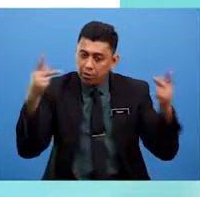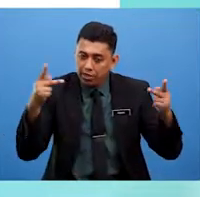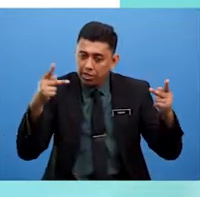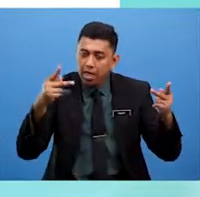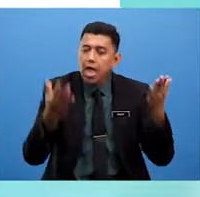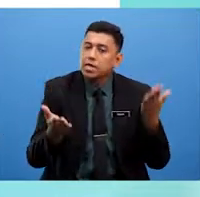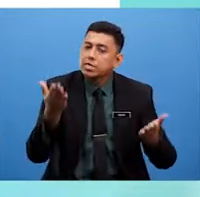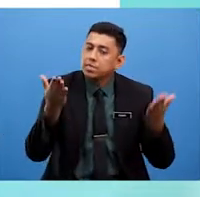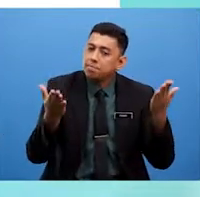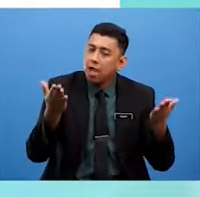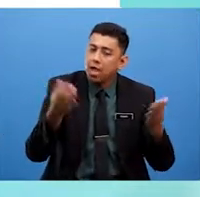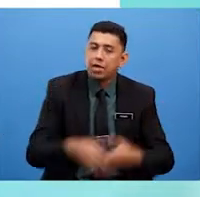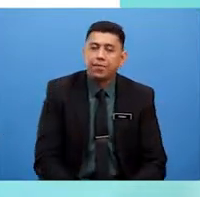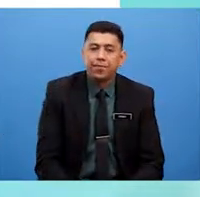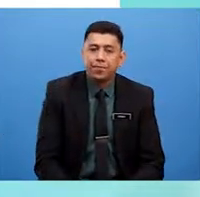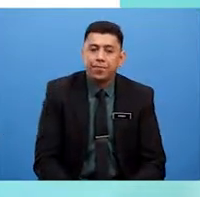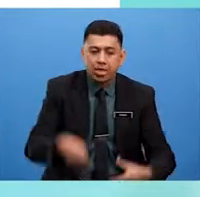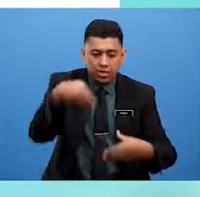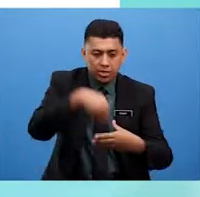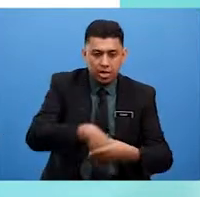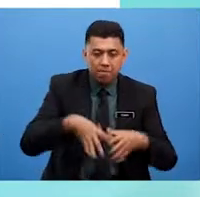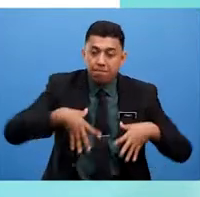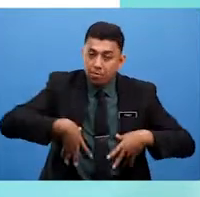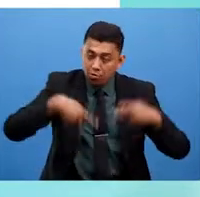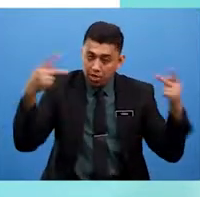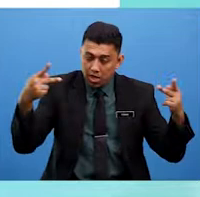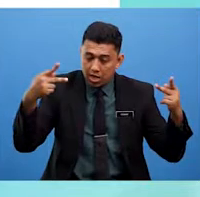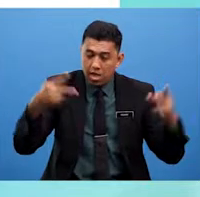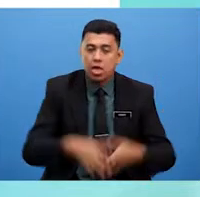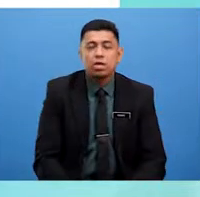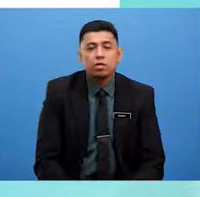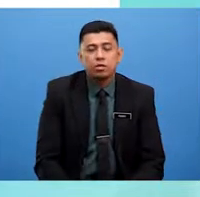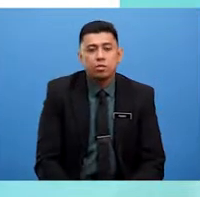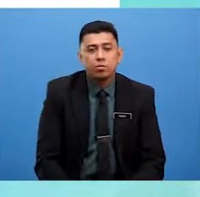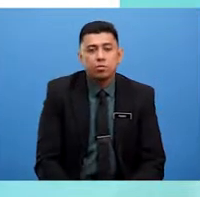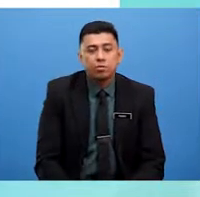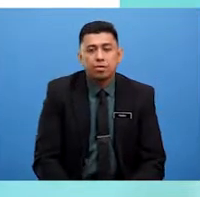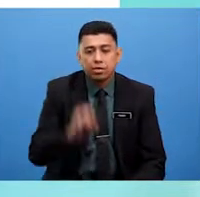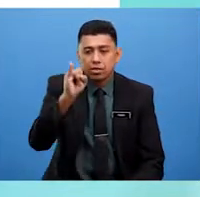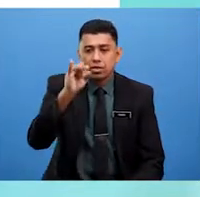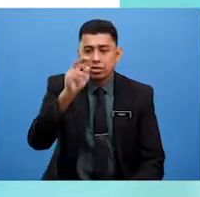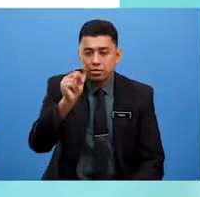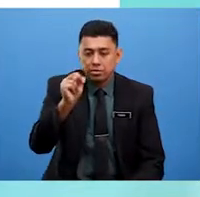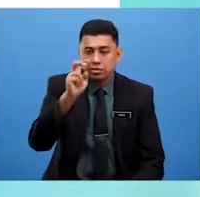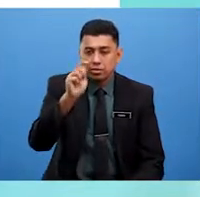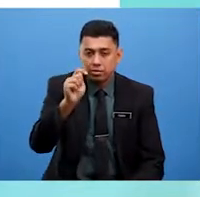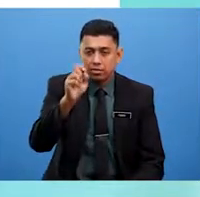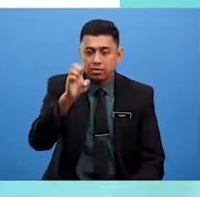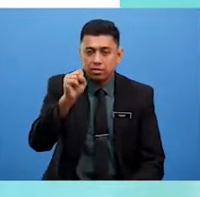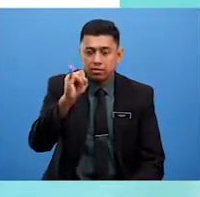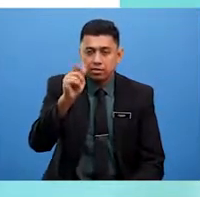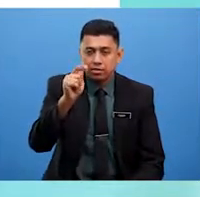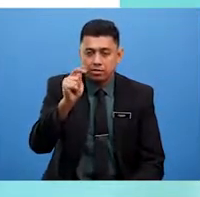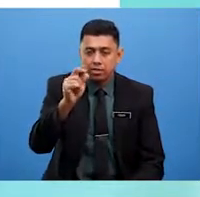keseimbangan. Dalam tempoh pemulihan tersebut, intensiti dan isi padu diturunkan sedikit